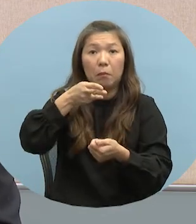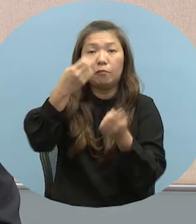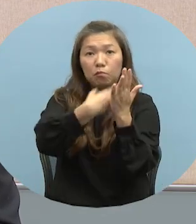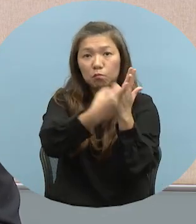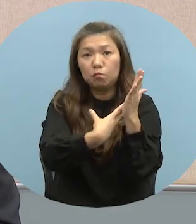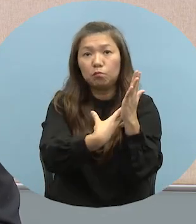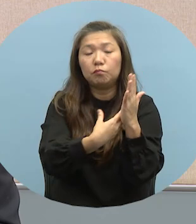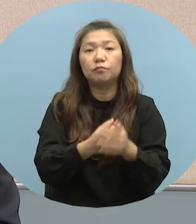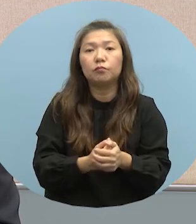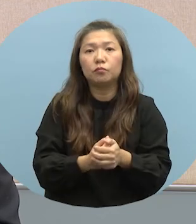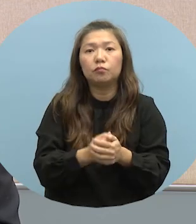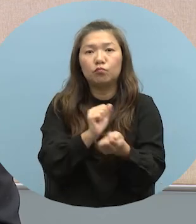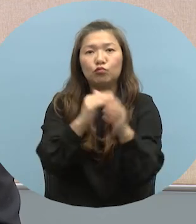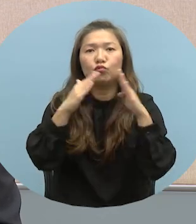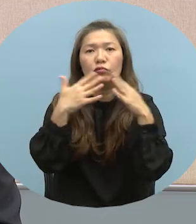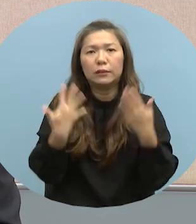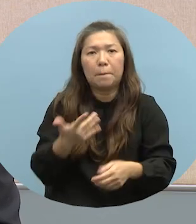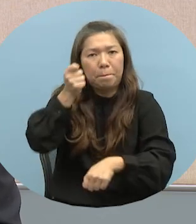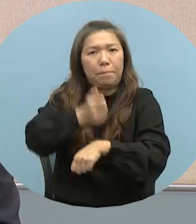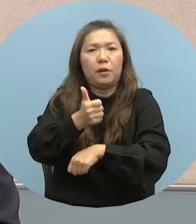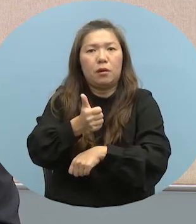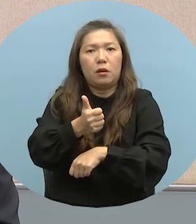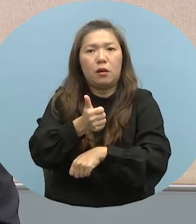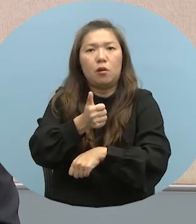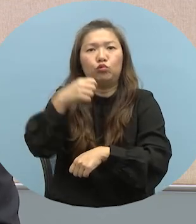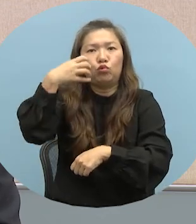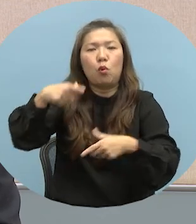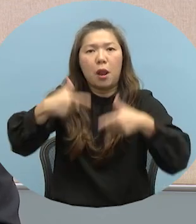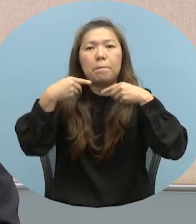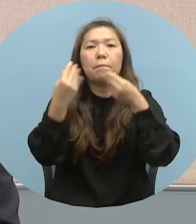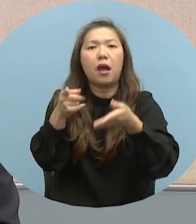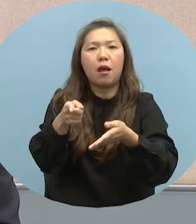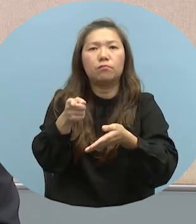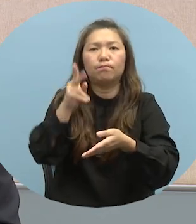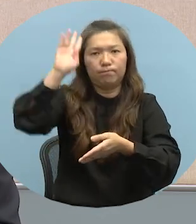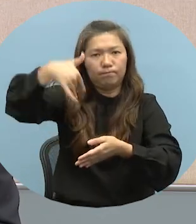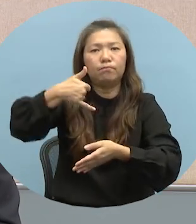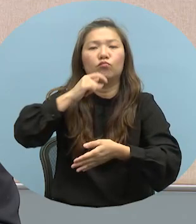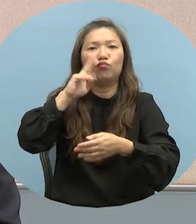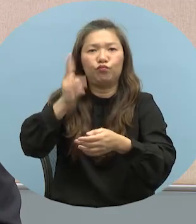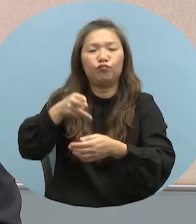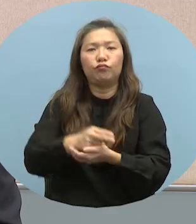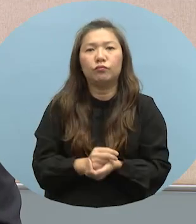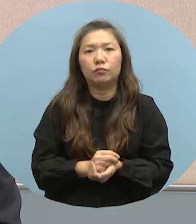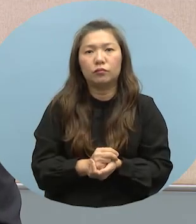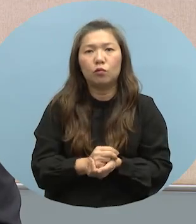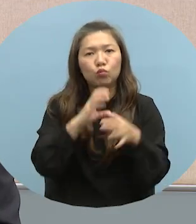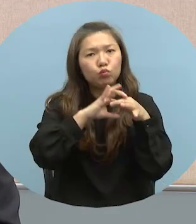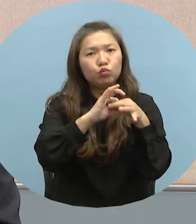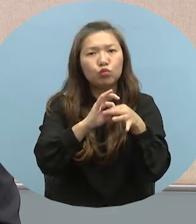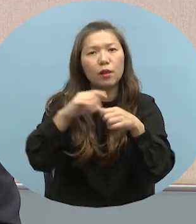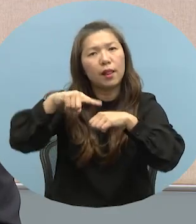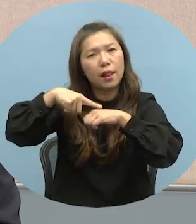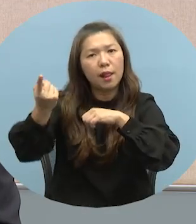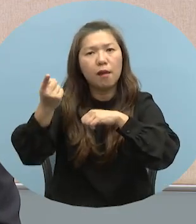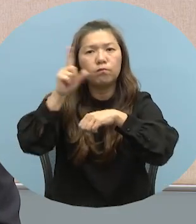咧，我哋懲教署已經即時向鍾漢林發出了召回令，並且聯絡了其他